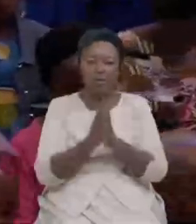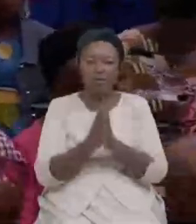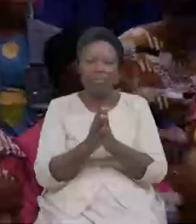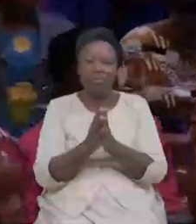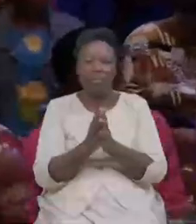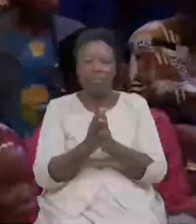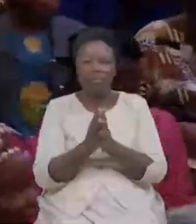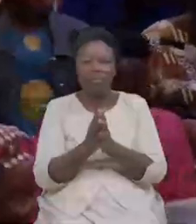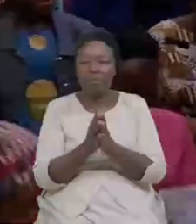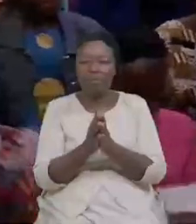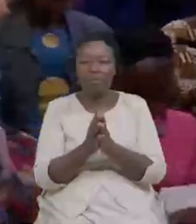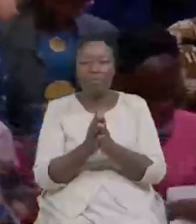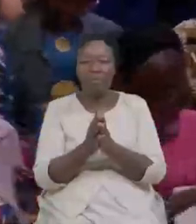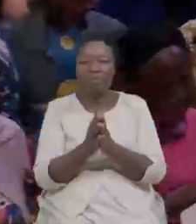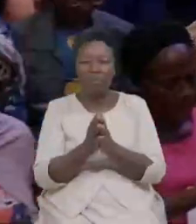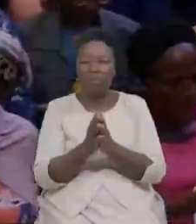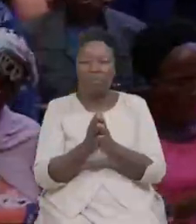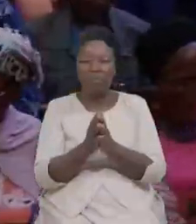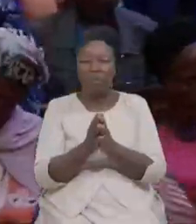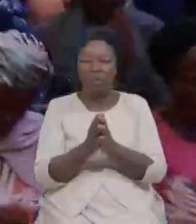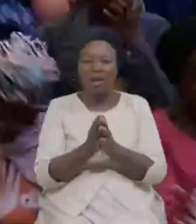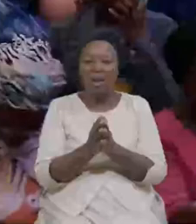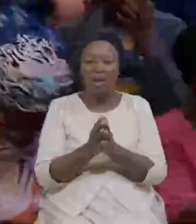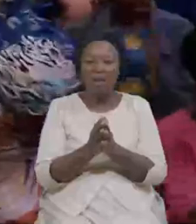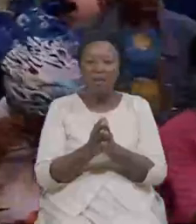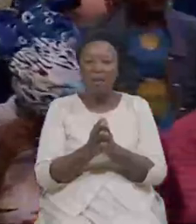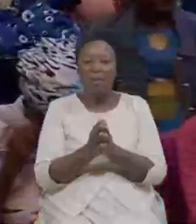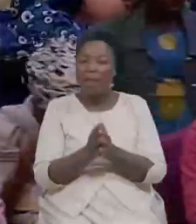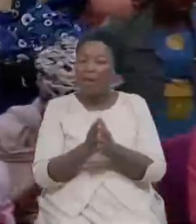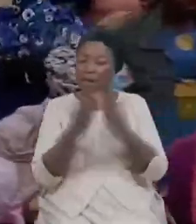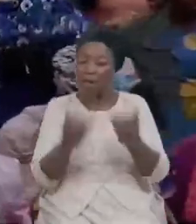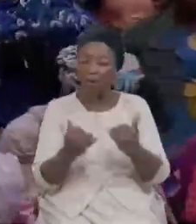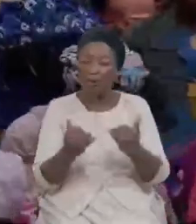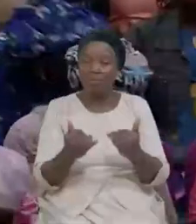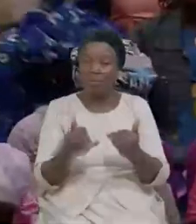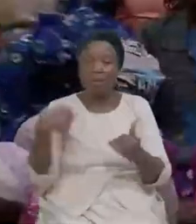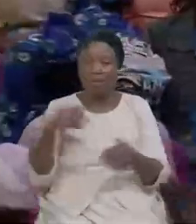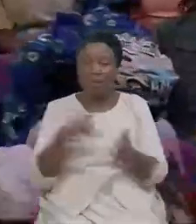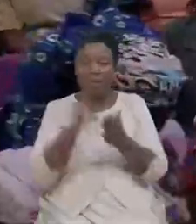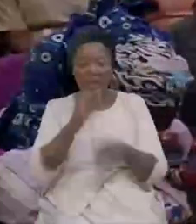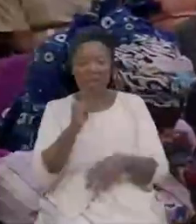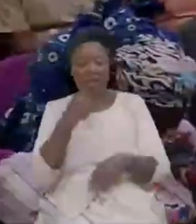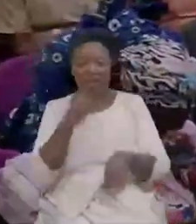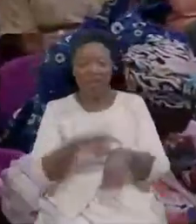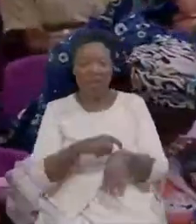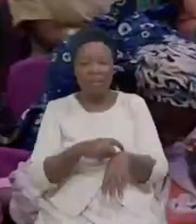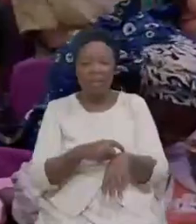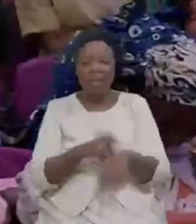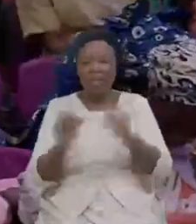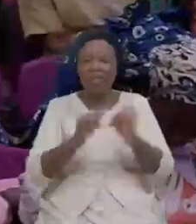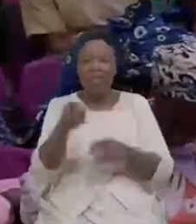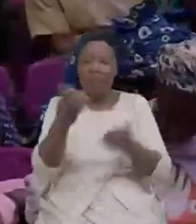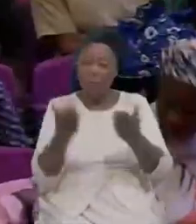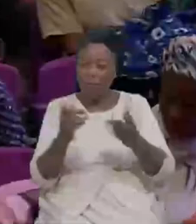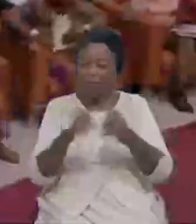Seigneur maintenant. Tu veux donner ta vie au Seigneur en ce moment, ce grand Dieu puissant. Ce Dieu qui accomplit